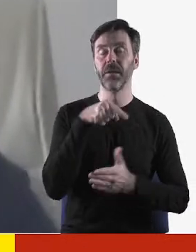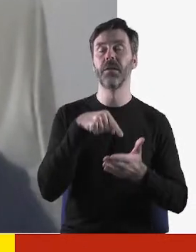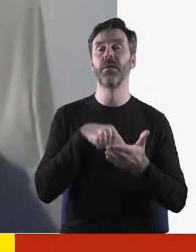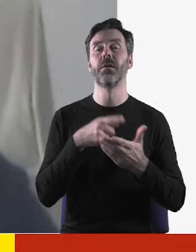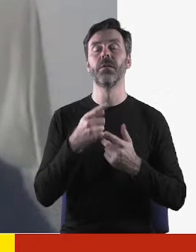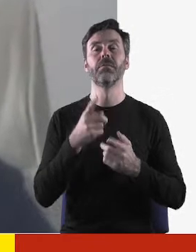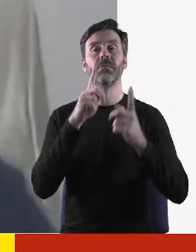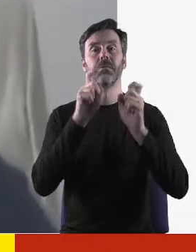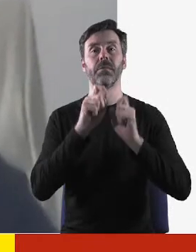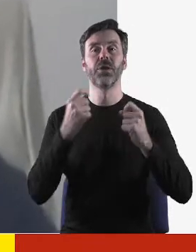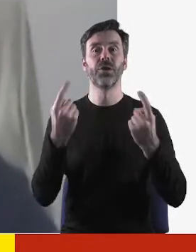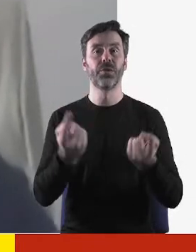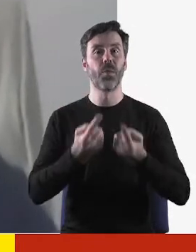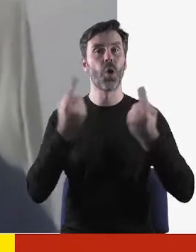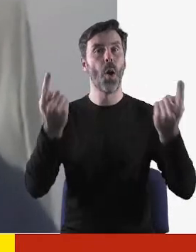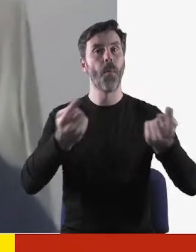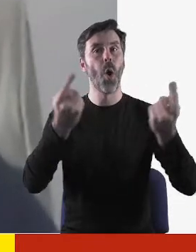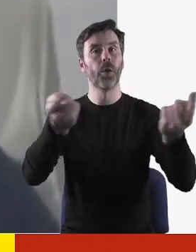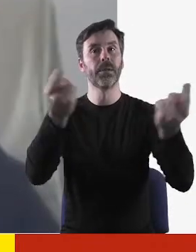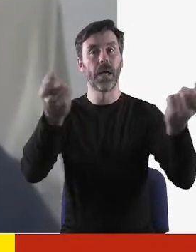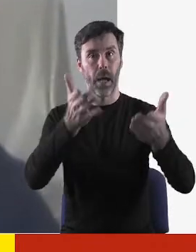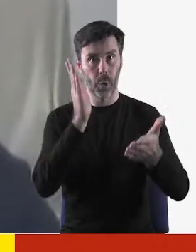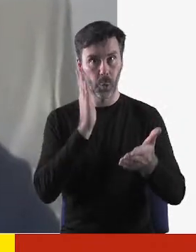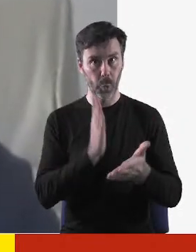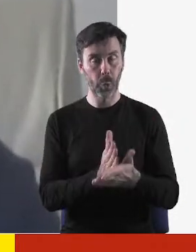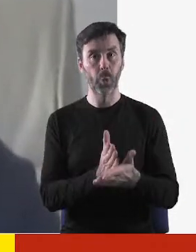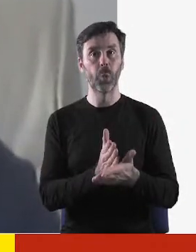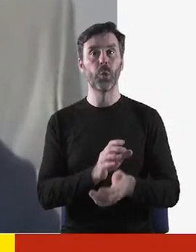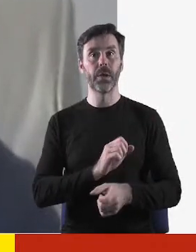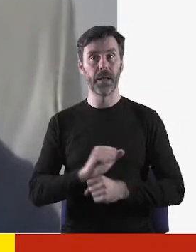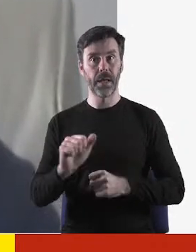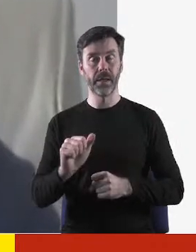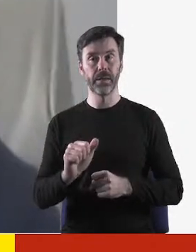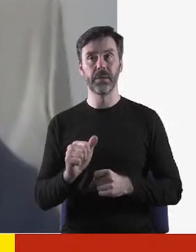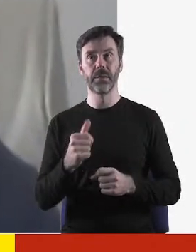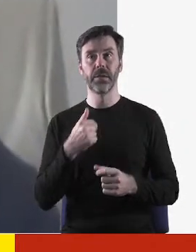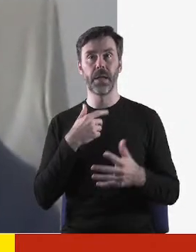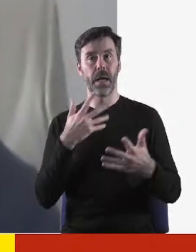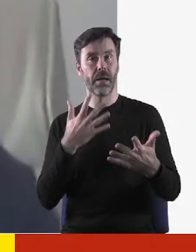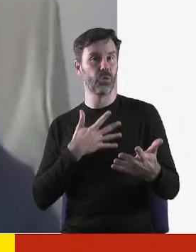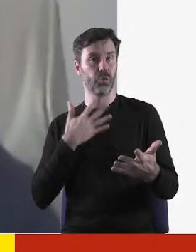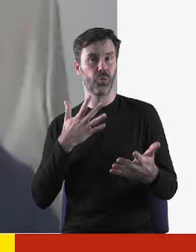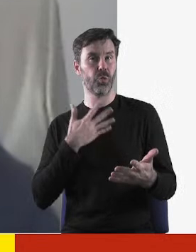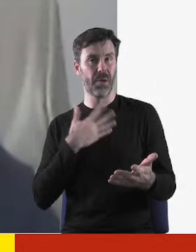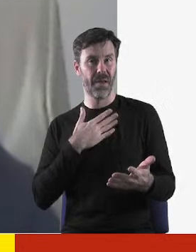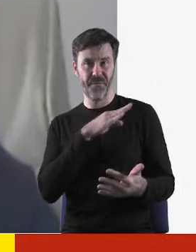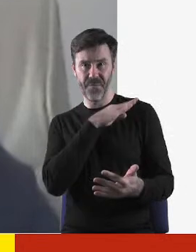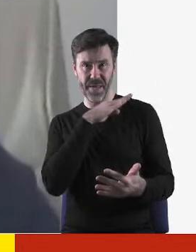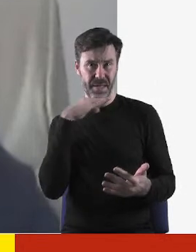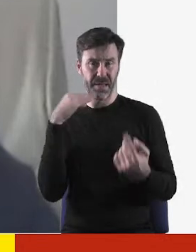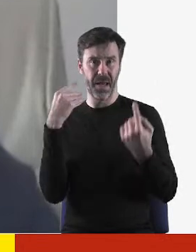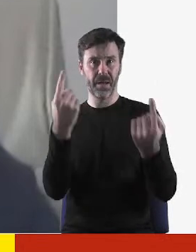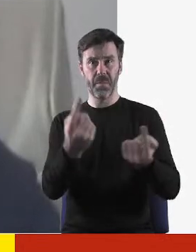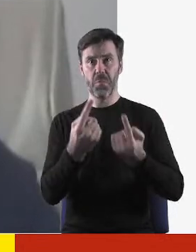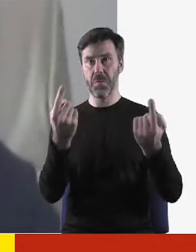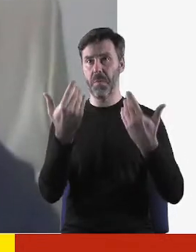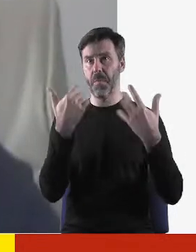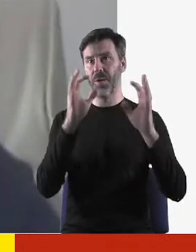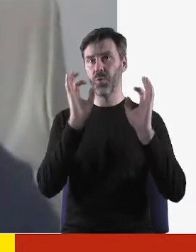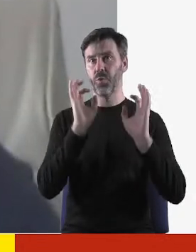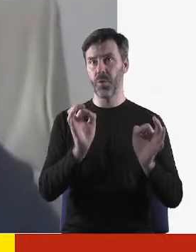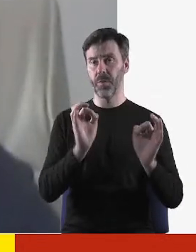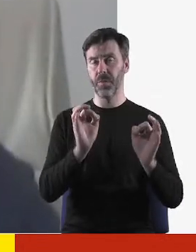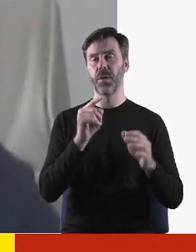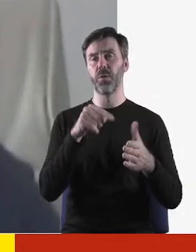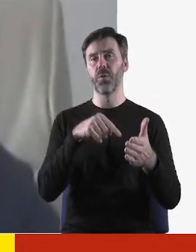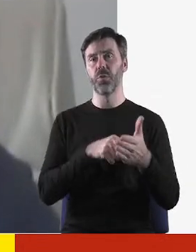działania promocyjne, które na chwilę obecną są w mojej ocenie wystarczające. O nich